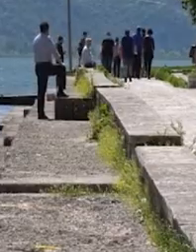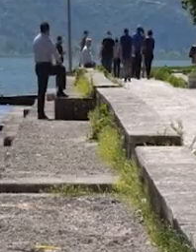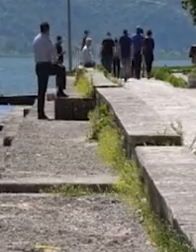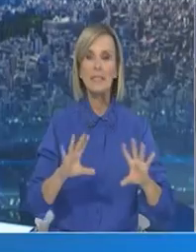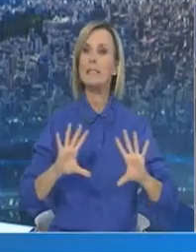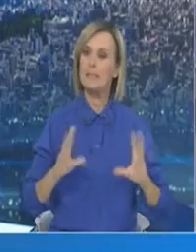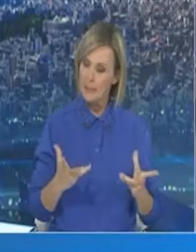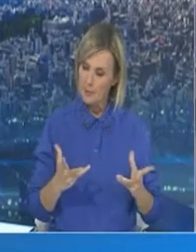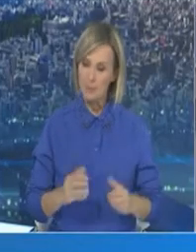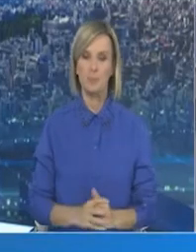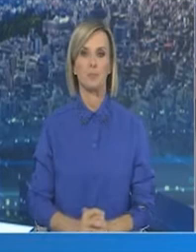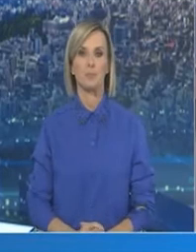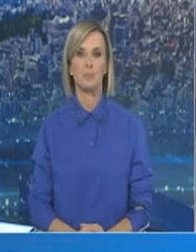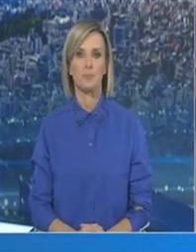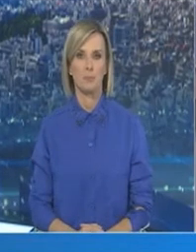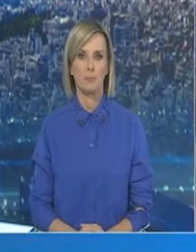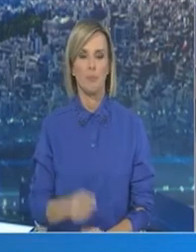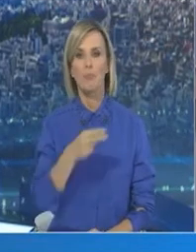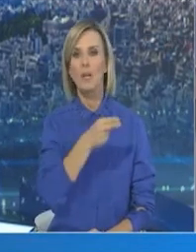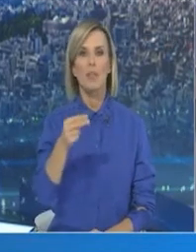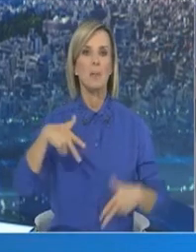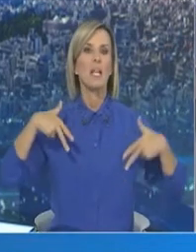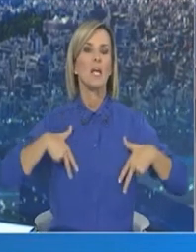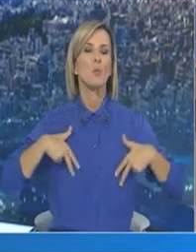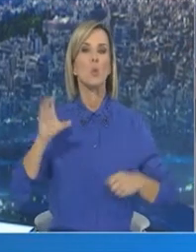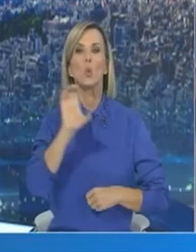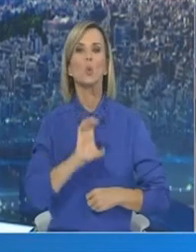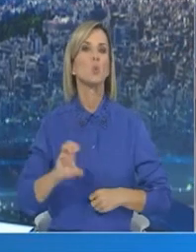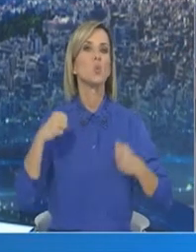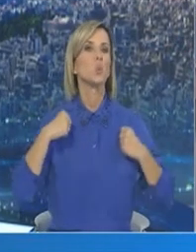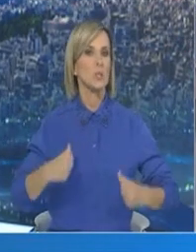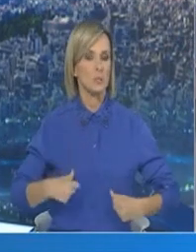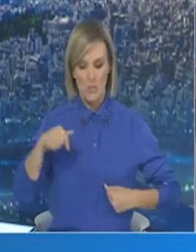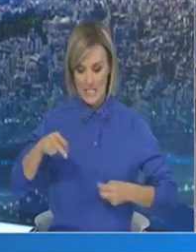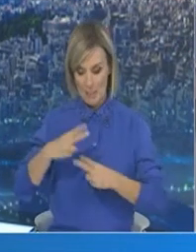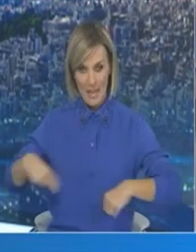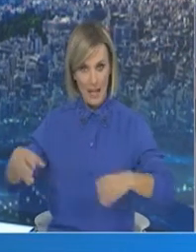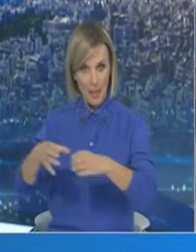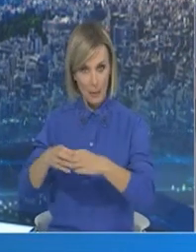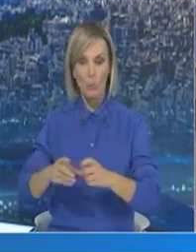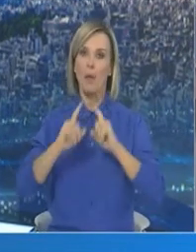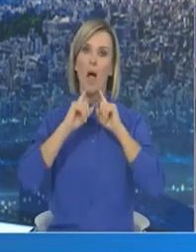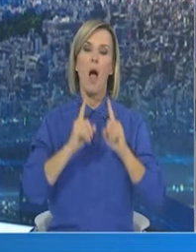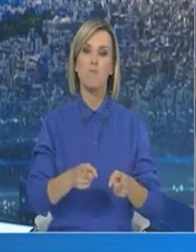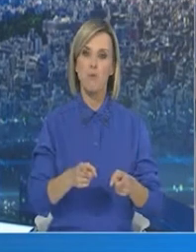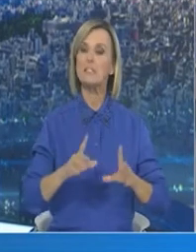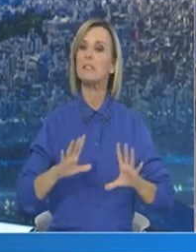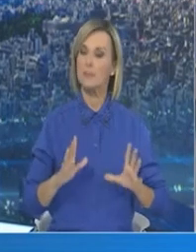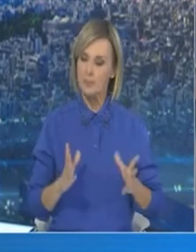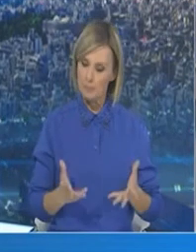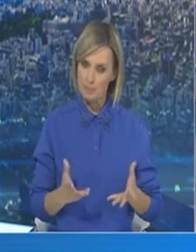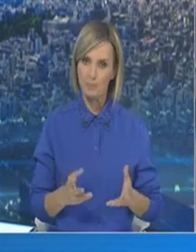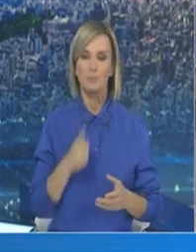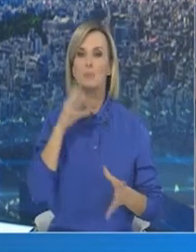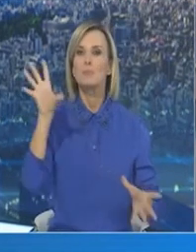Νίκος Χαρδαλιάς. Για θέματα του Υπουργείου Τουρισμού, η Επιτροπή που συνεδρίασε σήμερα ομόφωνα αποφάσισε τα εξής. Σε